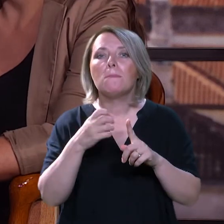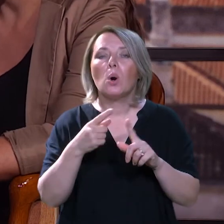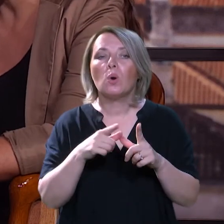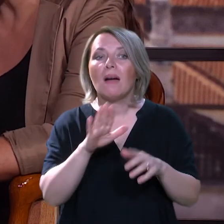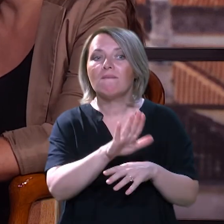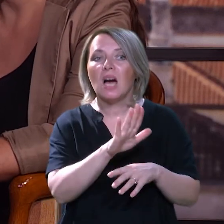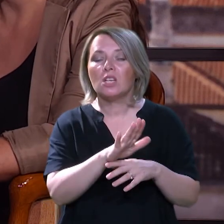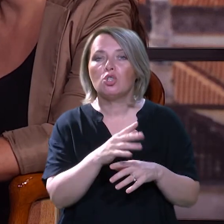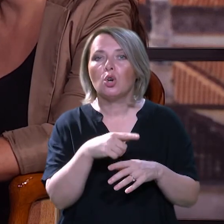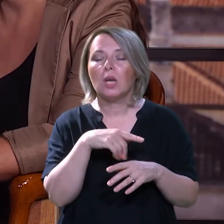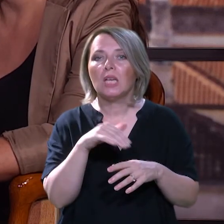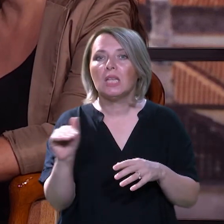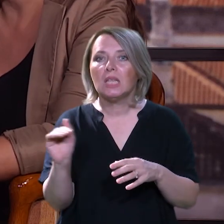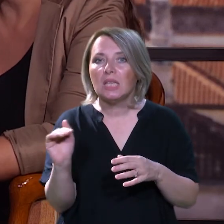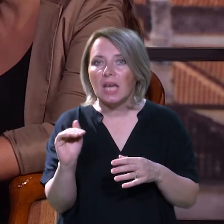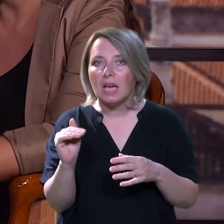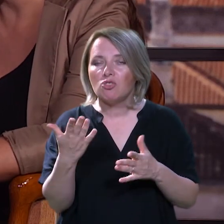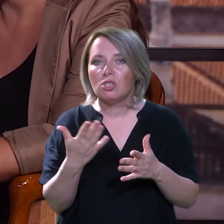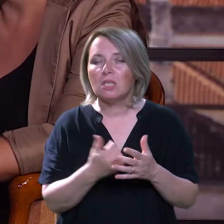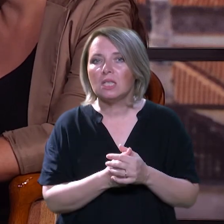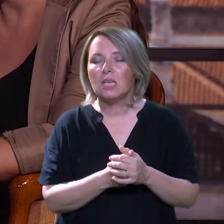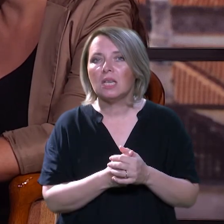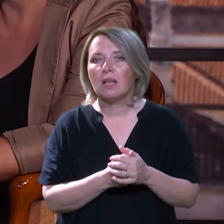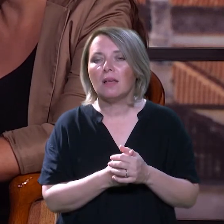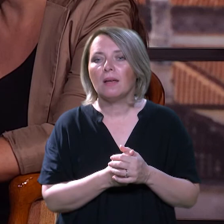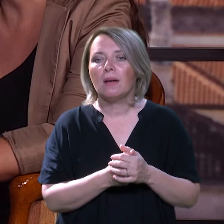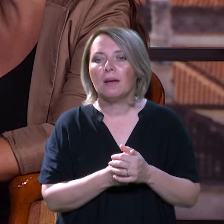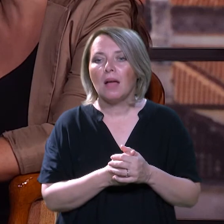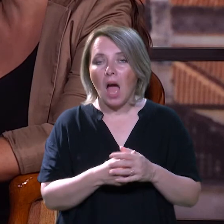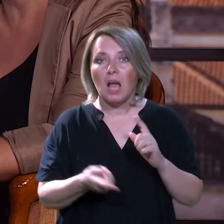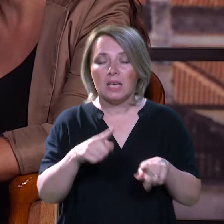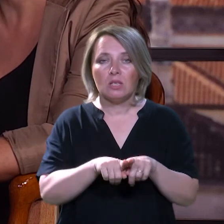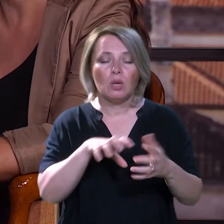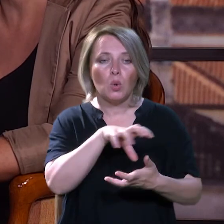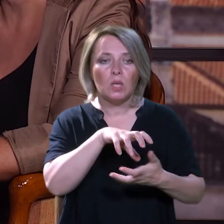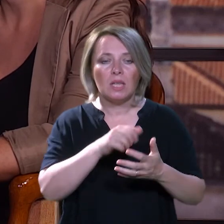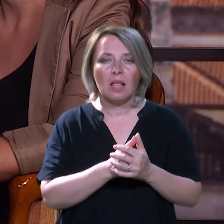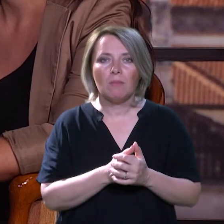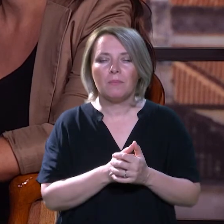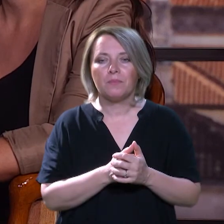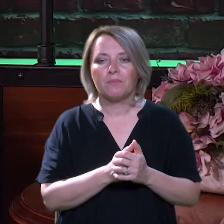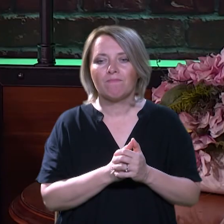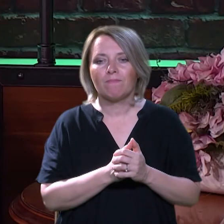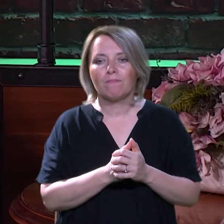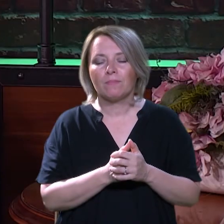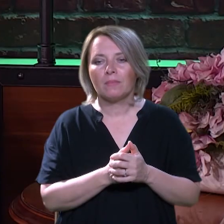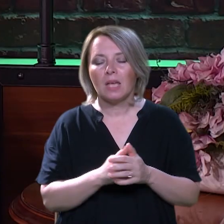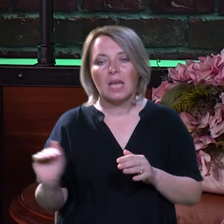vašoj dječici koja vas sad možda i prate putem Dubrovačke televizije, ali i roditeljima?